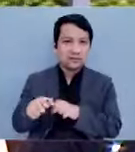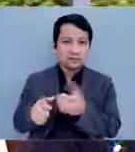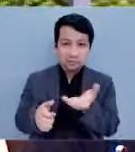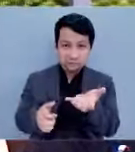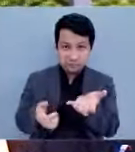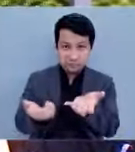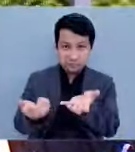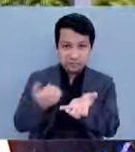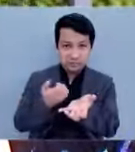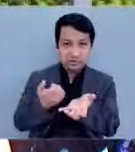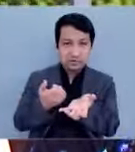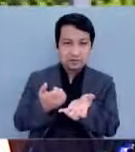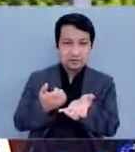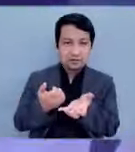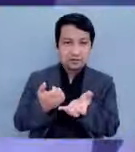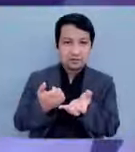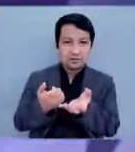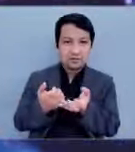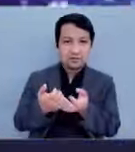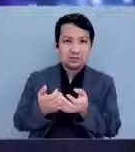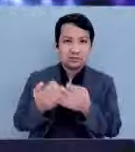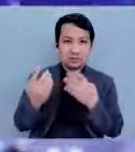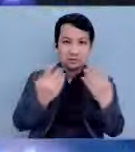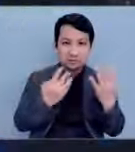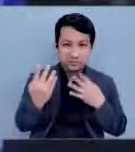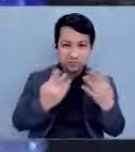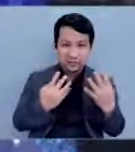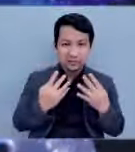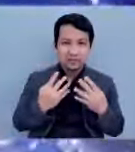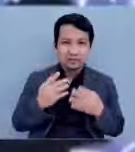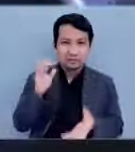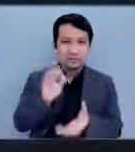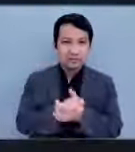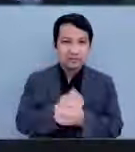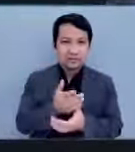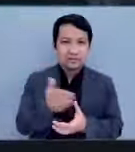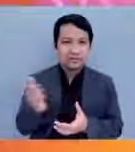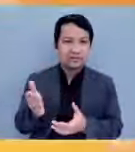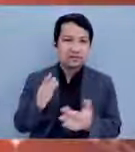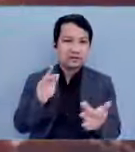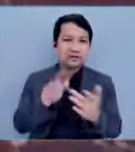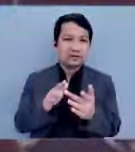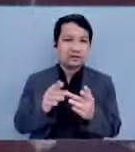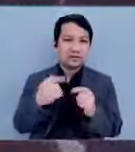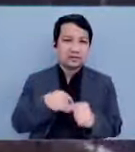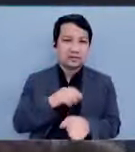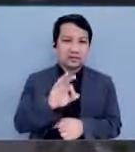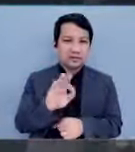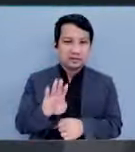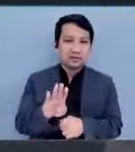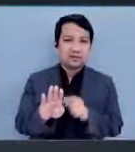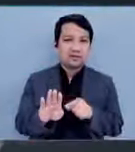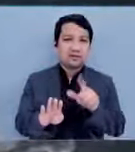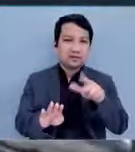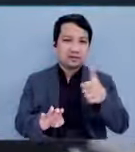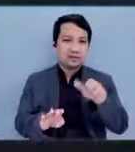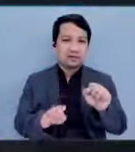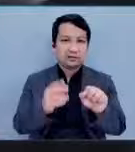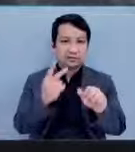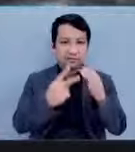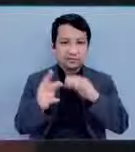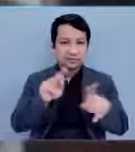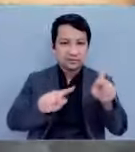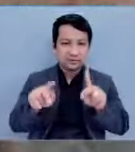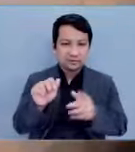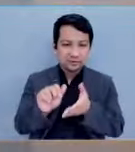sa mga birthday weddings nyo po. Ayan po. Contactin nyo lang po kami sa aming Facebook page, Legato Visual Performing Arts.